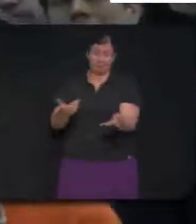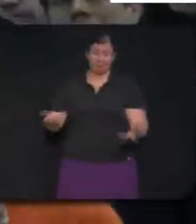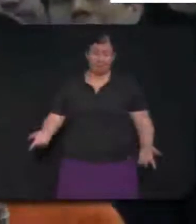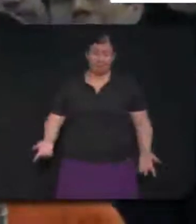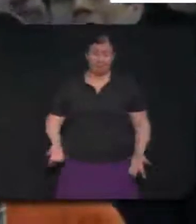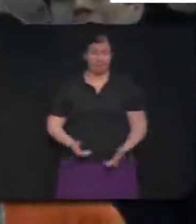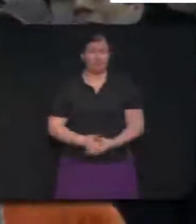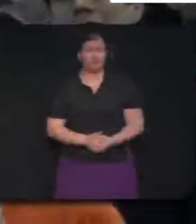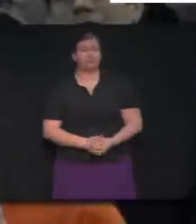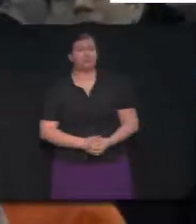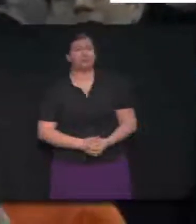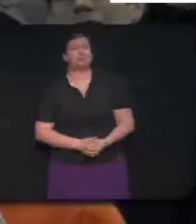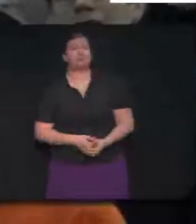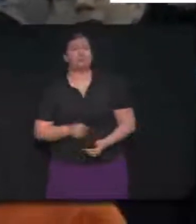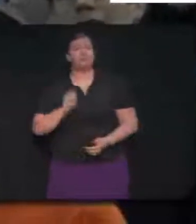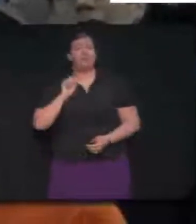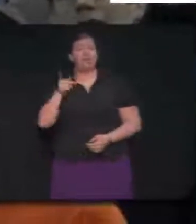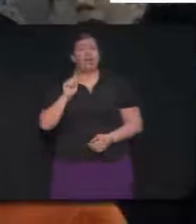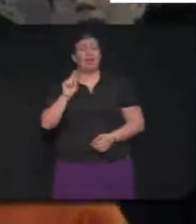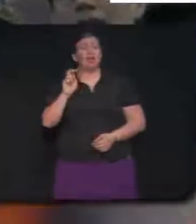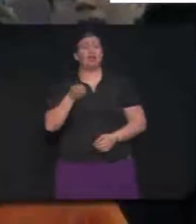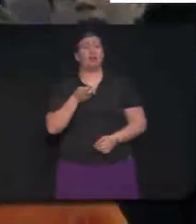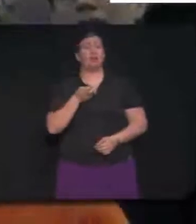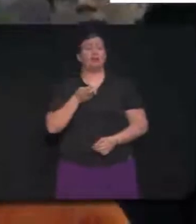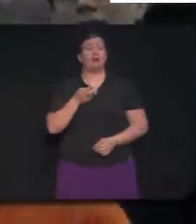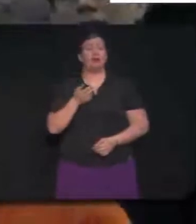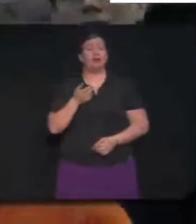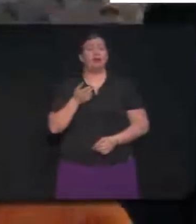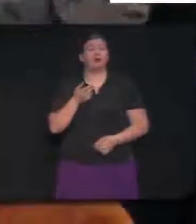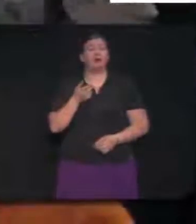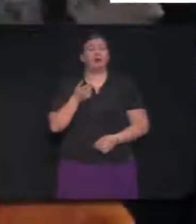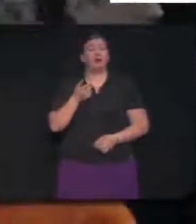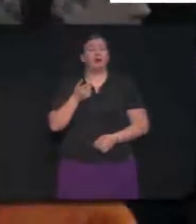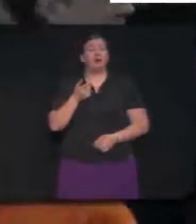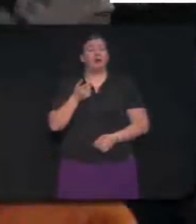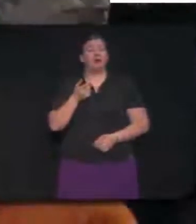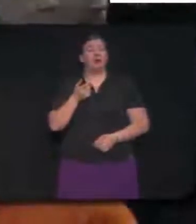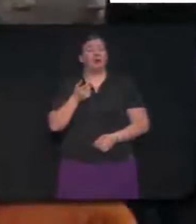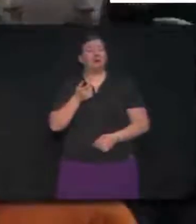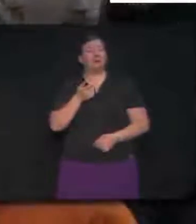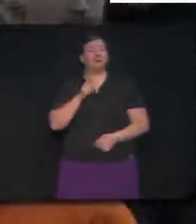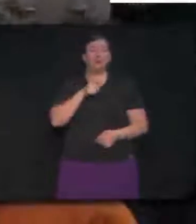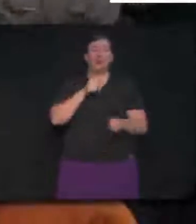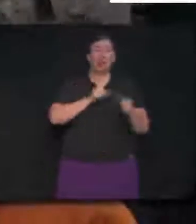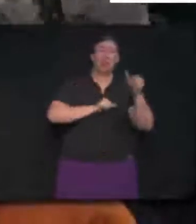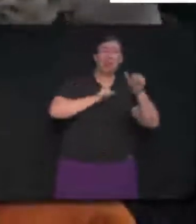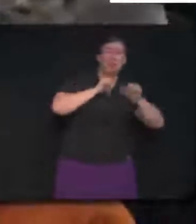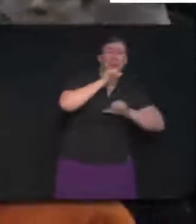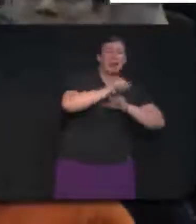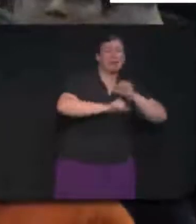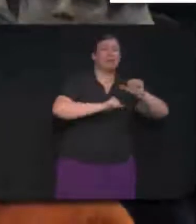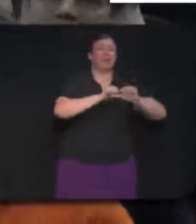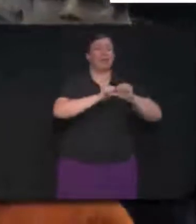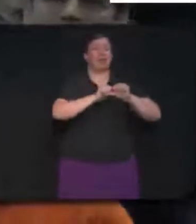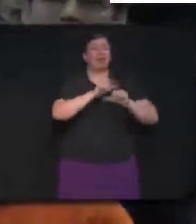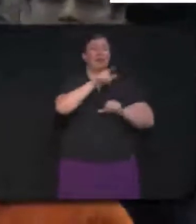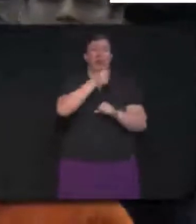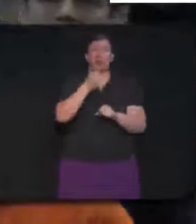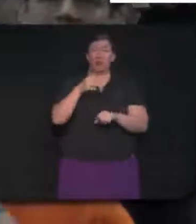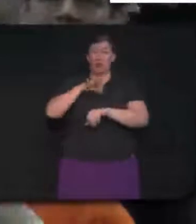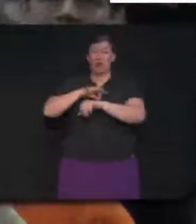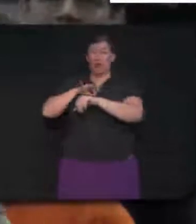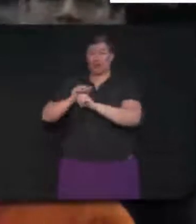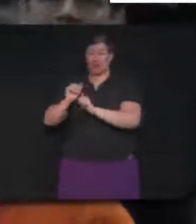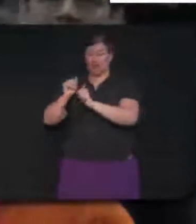okay noch mal zu 24 seven wenn du eine Arzthelferin bist und eine Nachtschicht hast dann kannst du um 6 Uhr abstimmen und dann